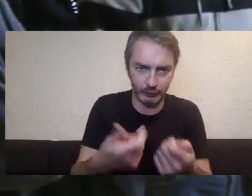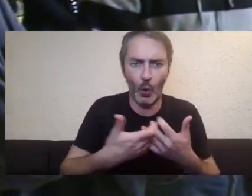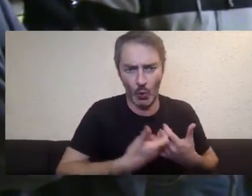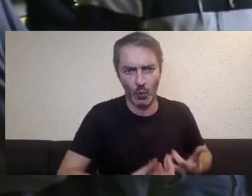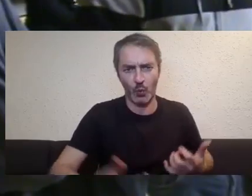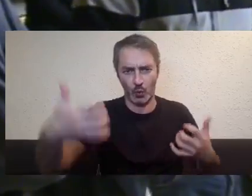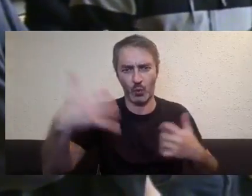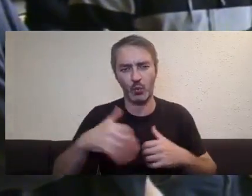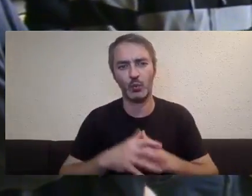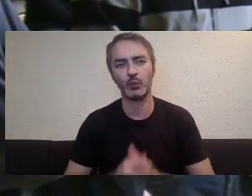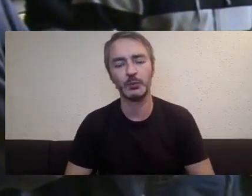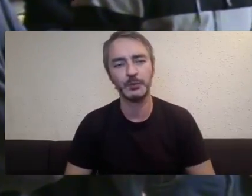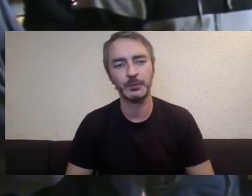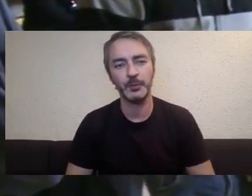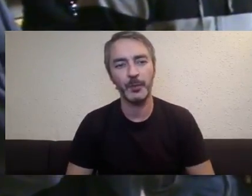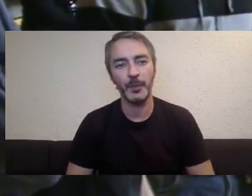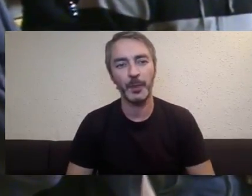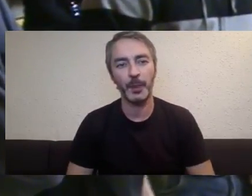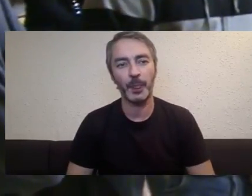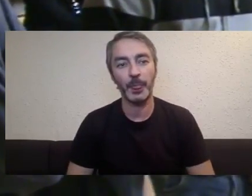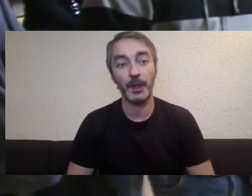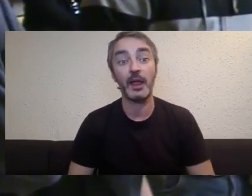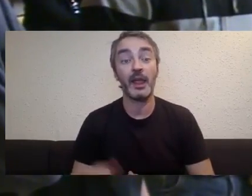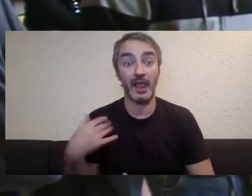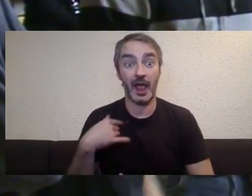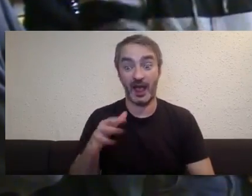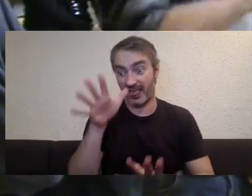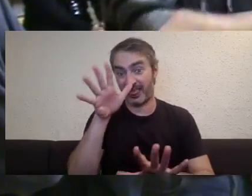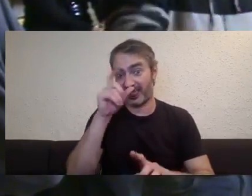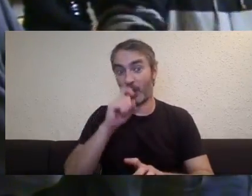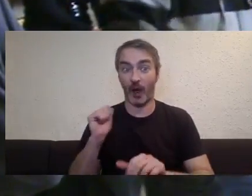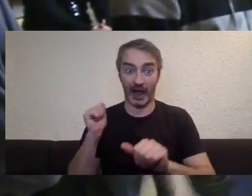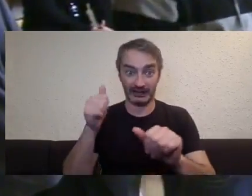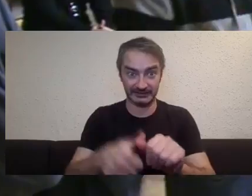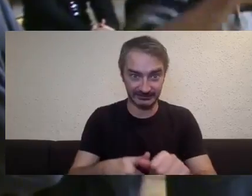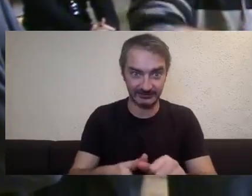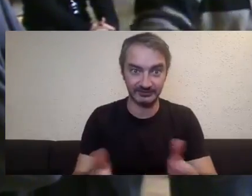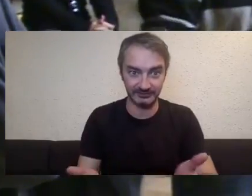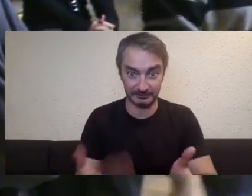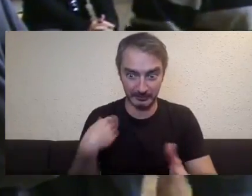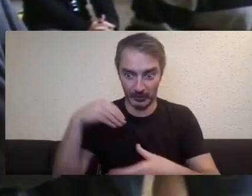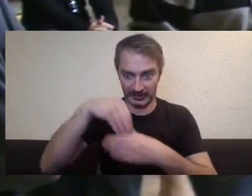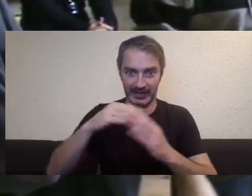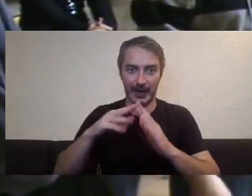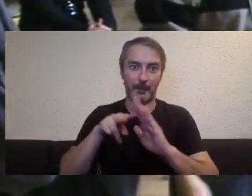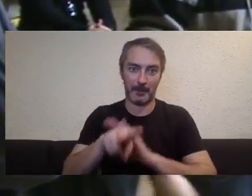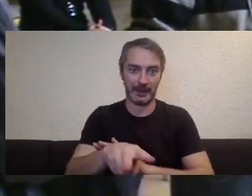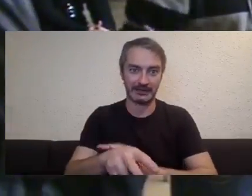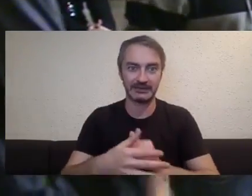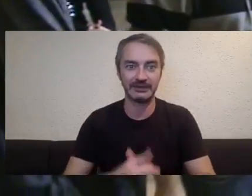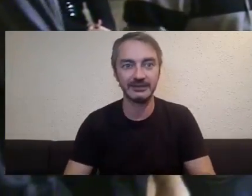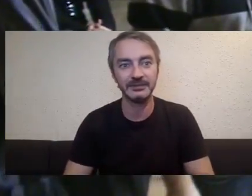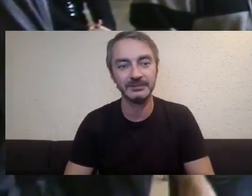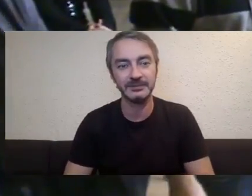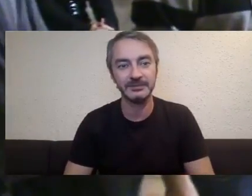any compleix 10 anys. Que és també és un fet important. I que aquest, els 10 anys porta Remi aquí